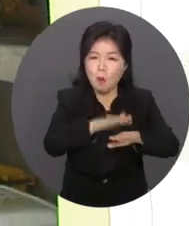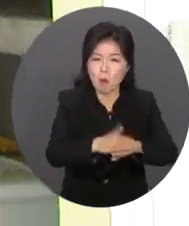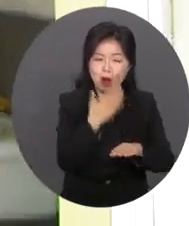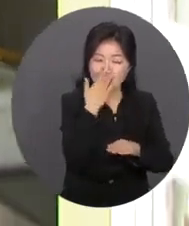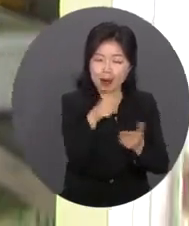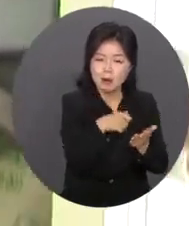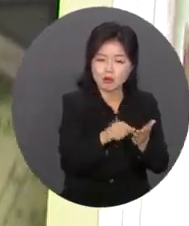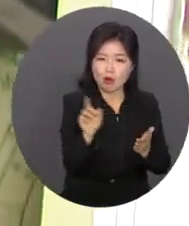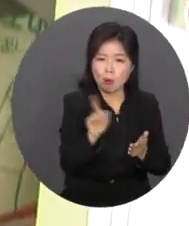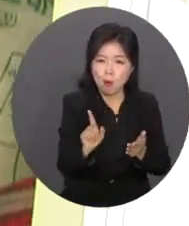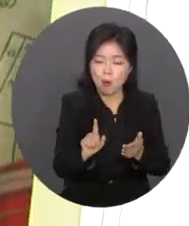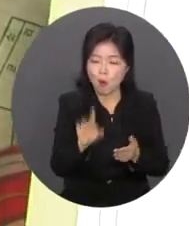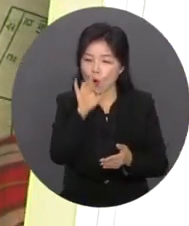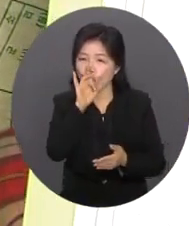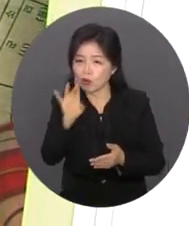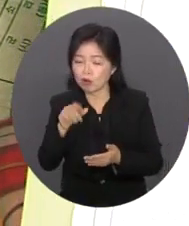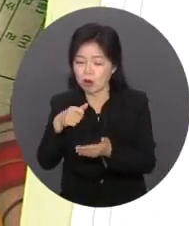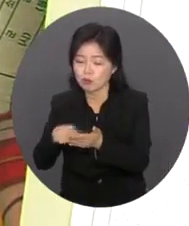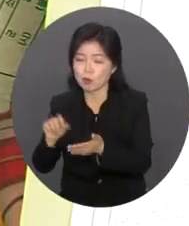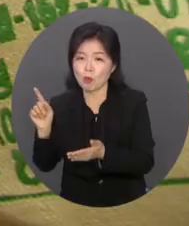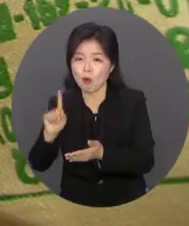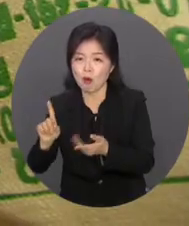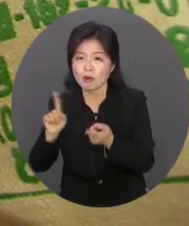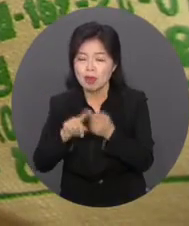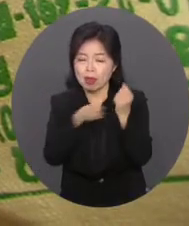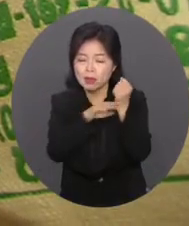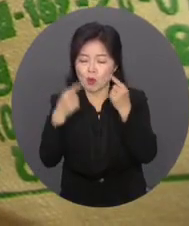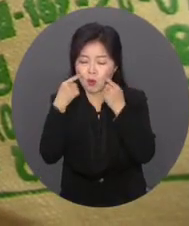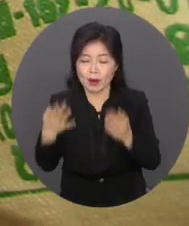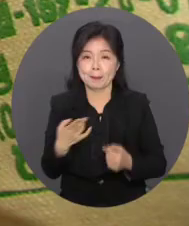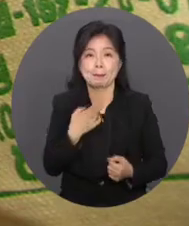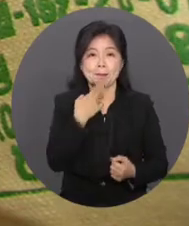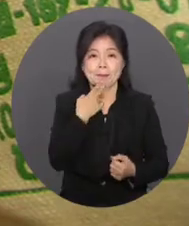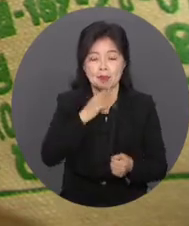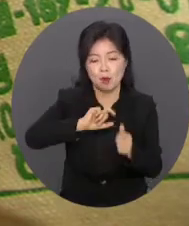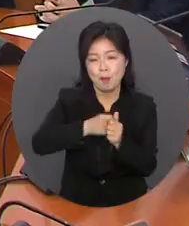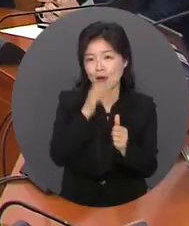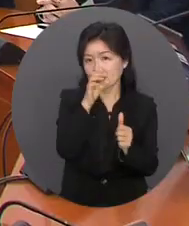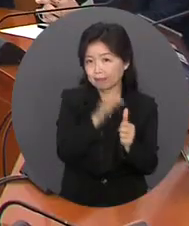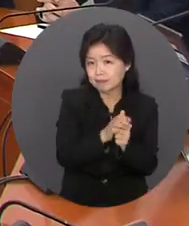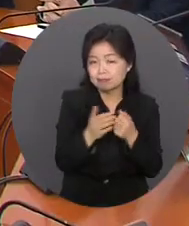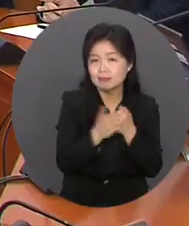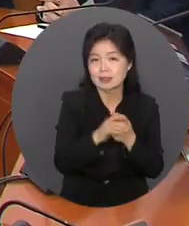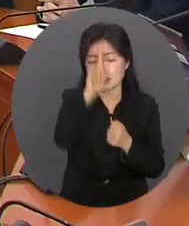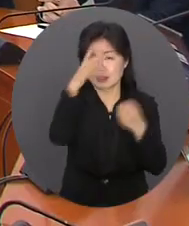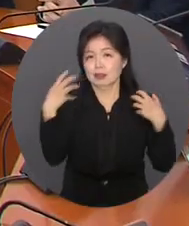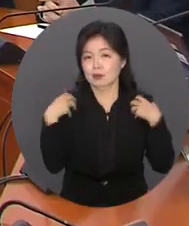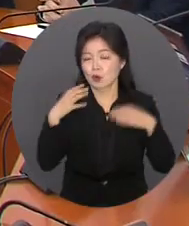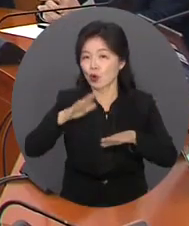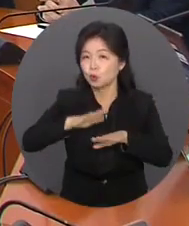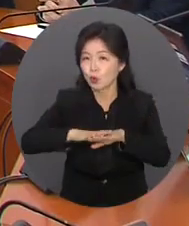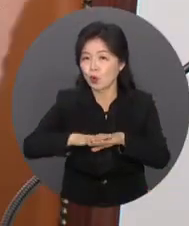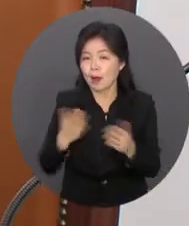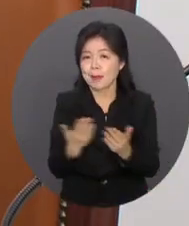농산물이고 무엇이 보관 불가능한 가공품인지 기준도 명확히 없는데 위약금만 물리다 보니 정부가 농가 소득을